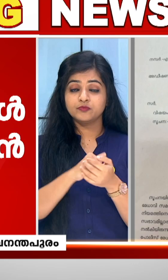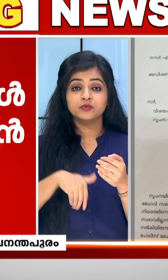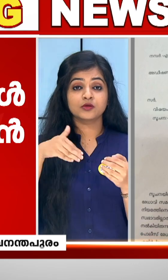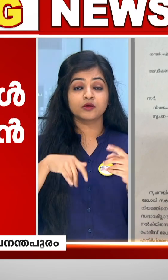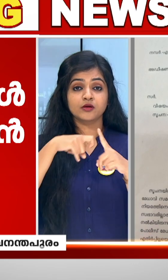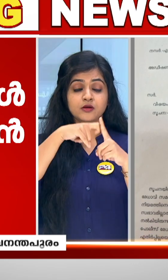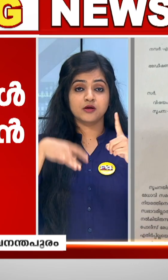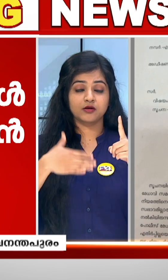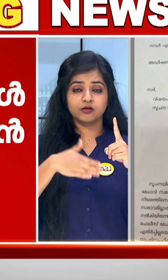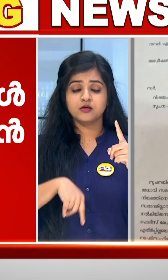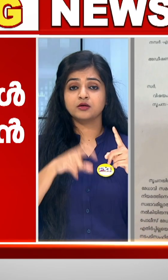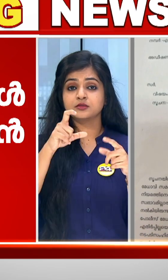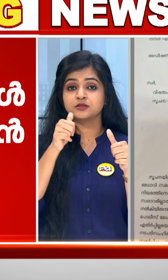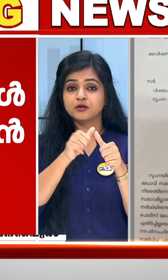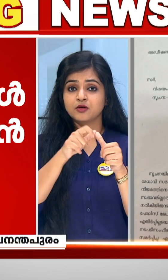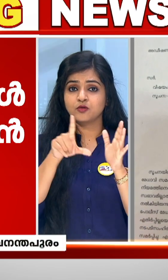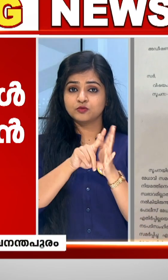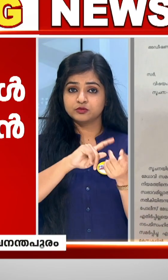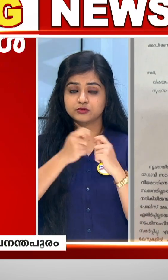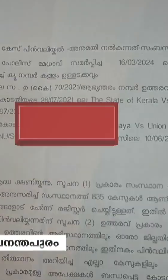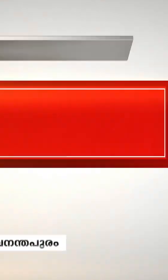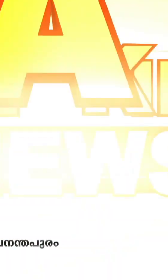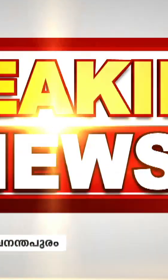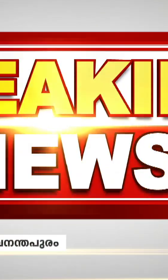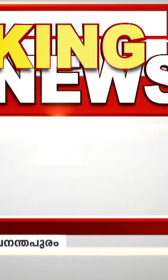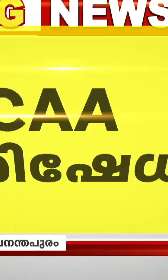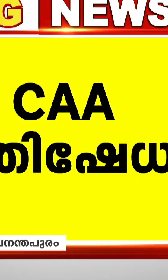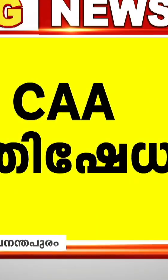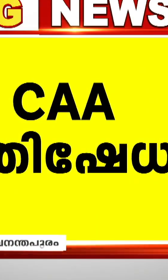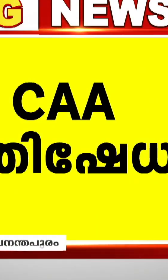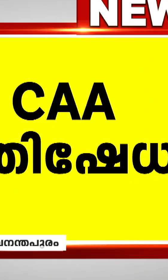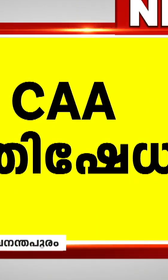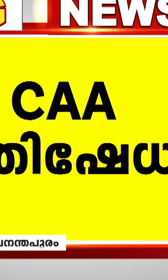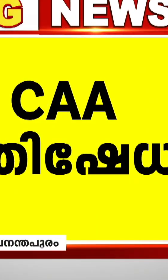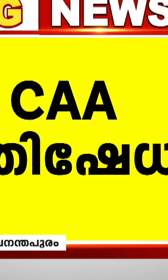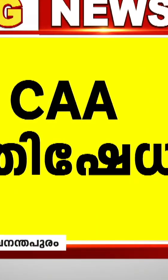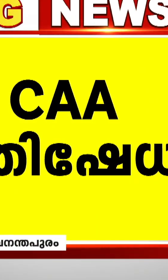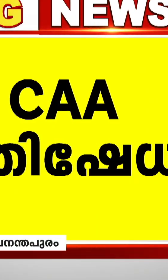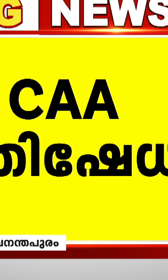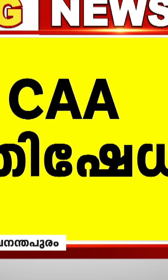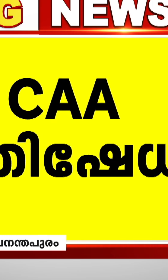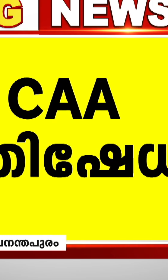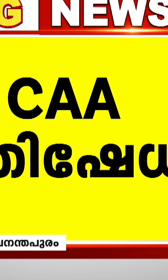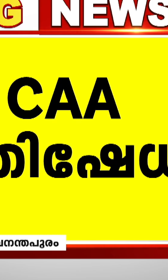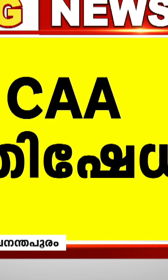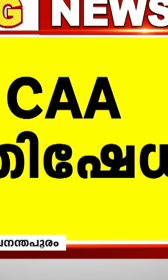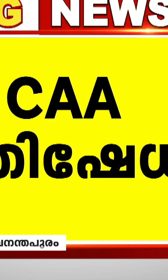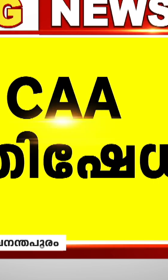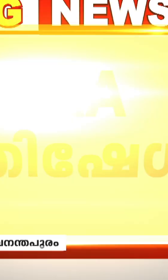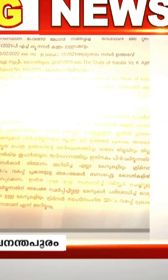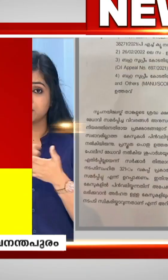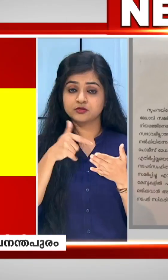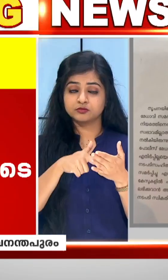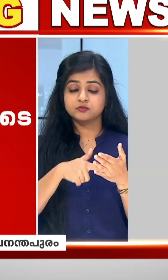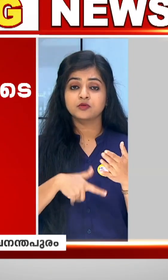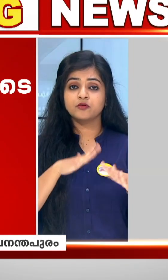നിയമത്തിനെതിരെ പ്രതിഷേധിച്ചതിന് 835 കേസുകൾ രജിസ്റ്റർ ചെയ്തിട്ടുണ്ട്. ഈ കേസുകളിൽ അപേക്ഷകളടക്കം പിൻവലിക്കാൻ തീരുമാനിച്ചതിലെല്ലാം നടപടി